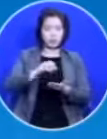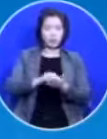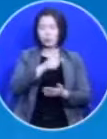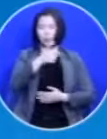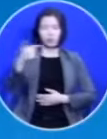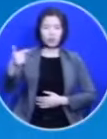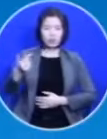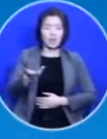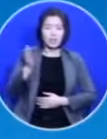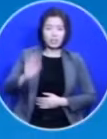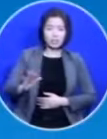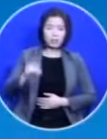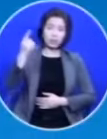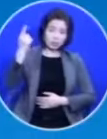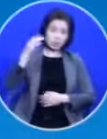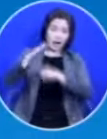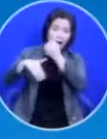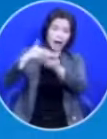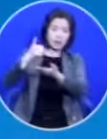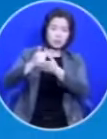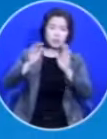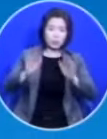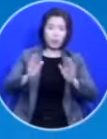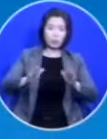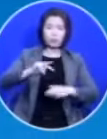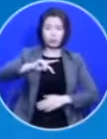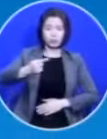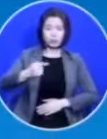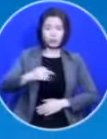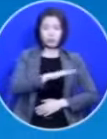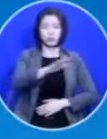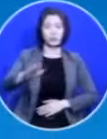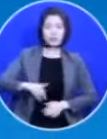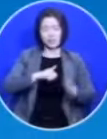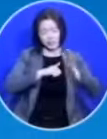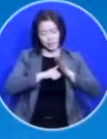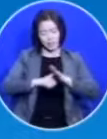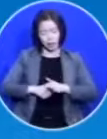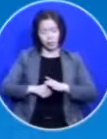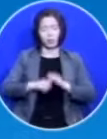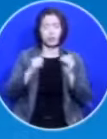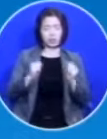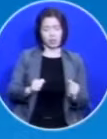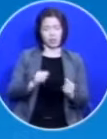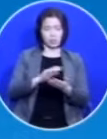그런데도 그 하나님이 오늘도 우리를 참으시고 계세요